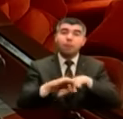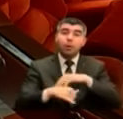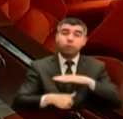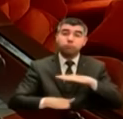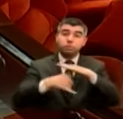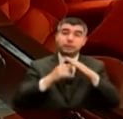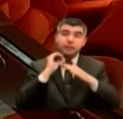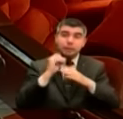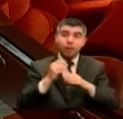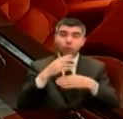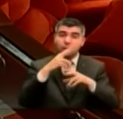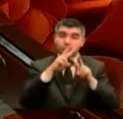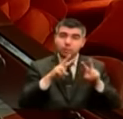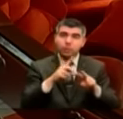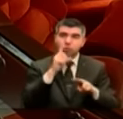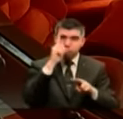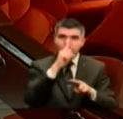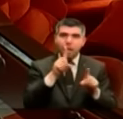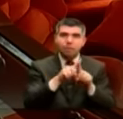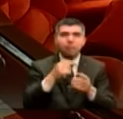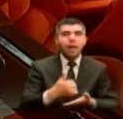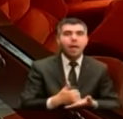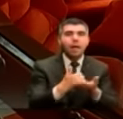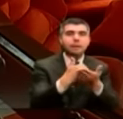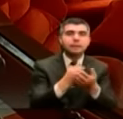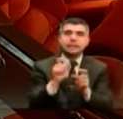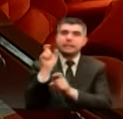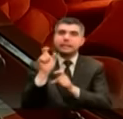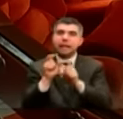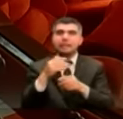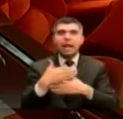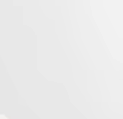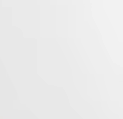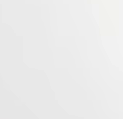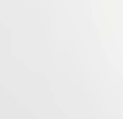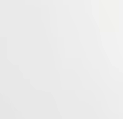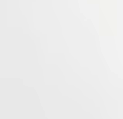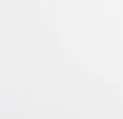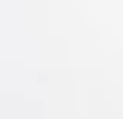ونتمناو على الله داكشي اللي غتلقى الشركة إن شاء الله يكون في الصالح ديال المنطقة قريبا بإذن الله.